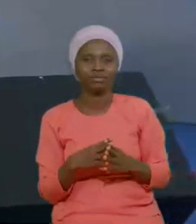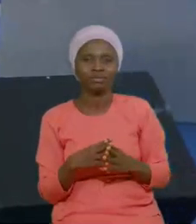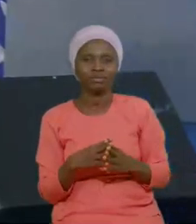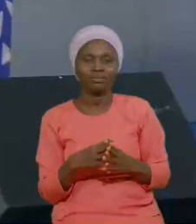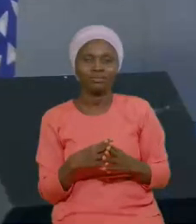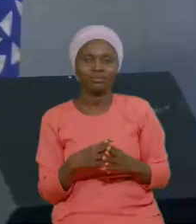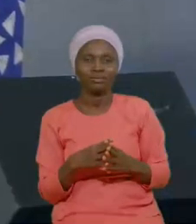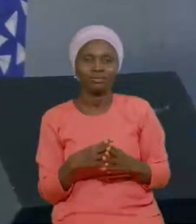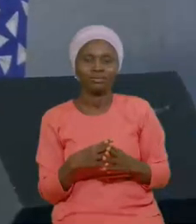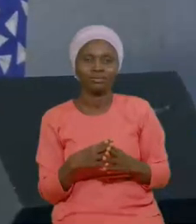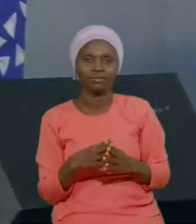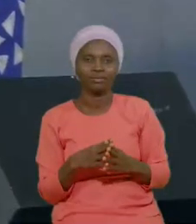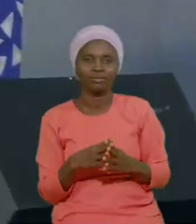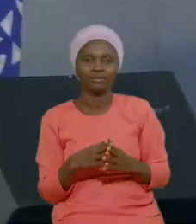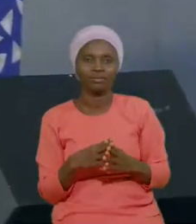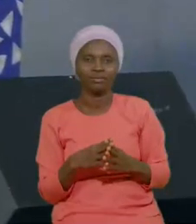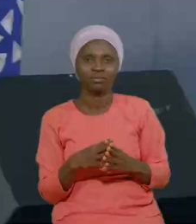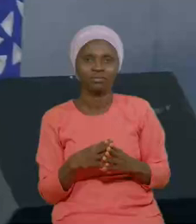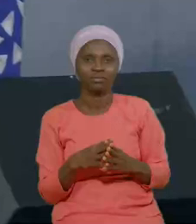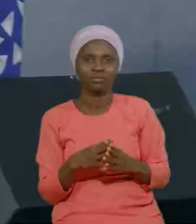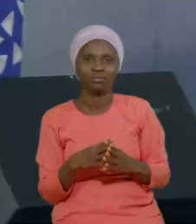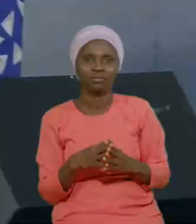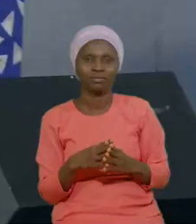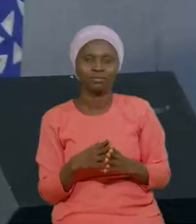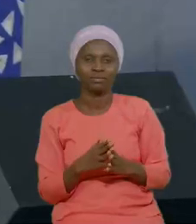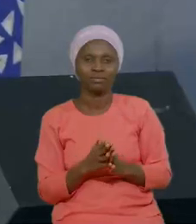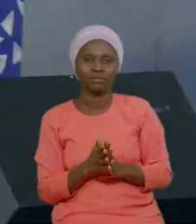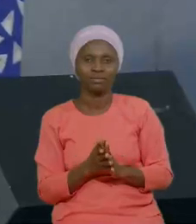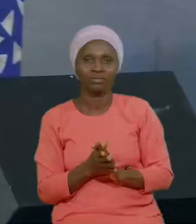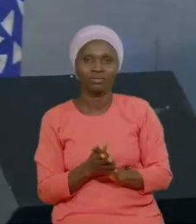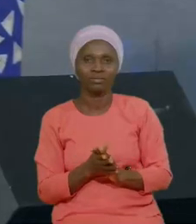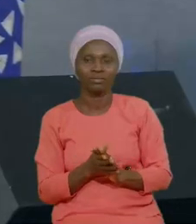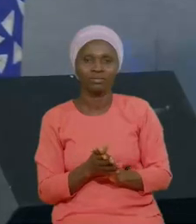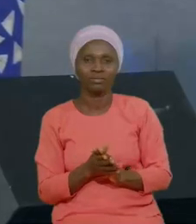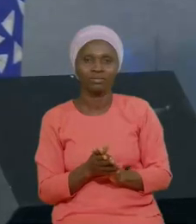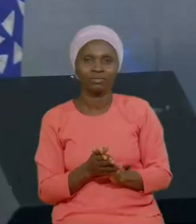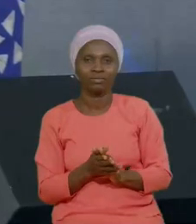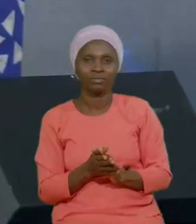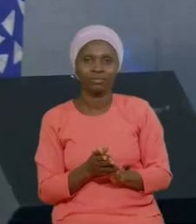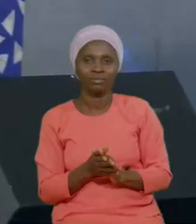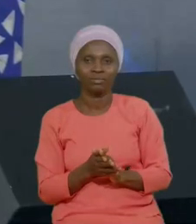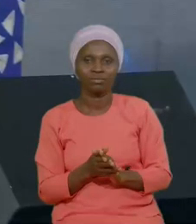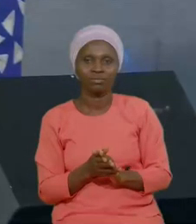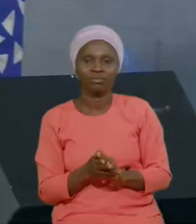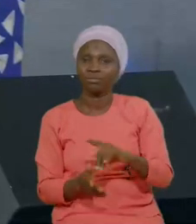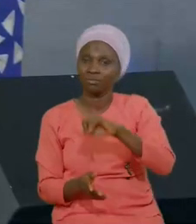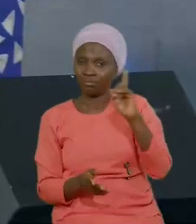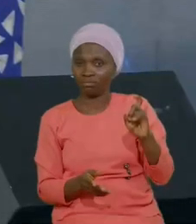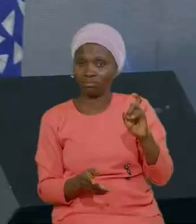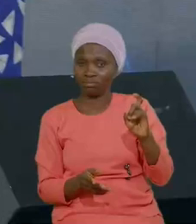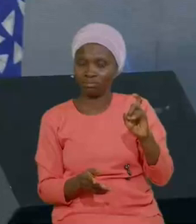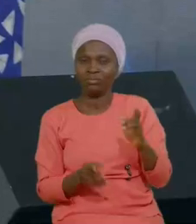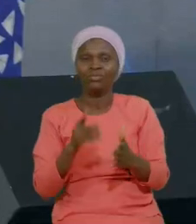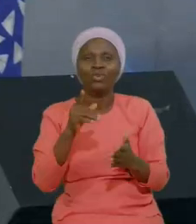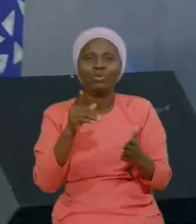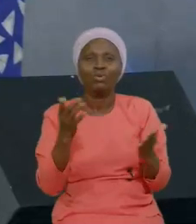C'est ça qui maintient donc ta roue, la roue de ta vie, de ton cœur, et qui t'amène à aller de l'avant. Tu te dis, j'irai encore un